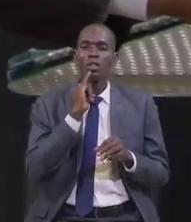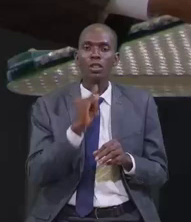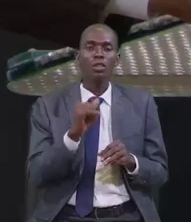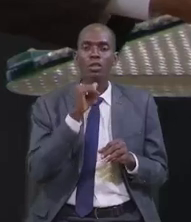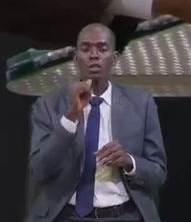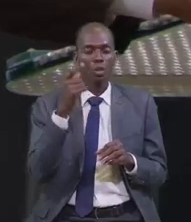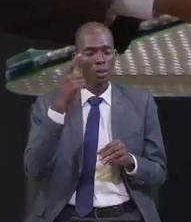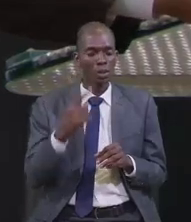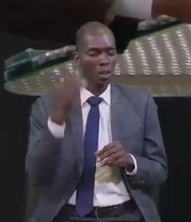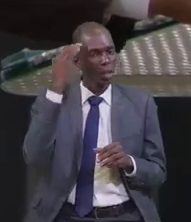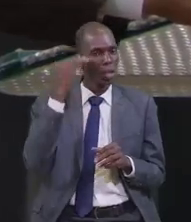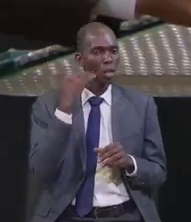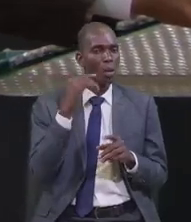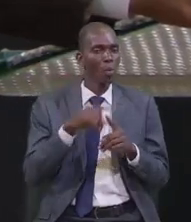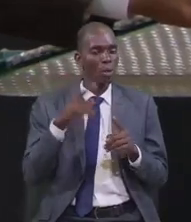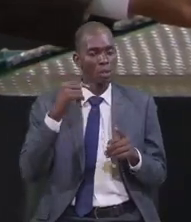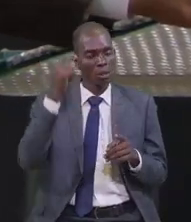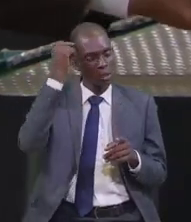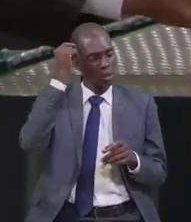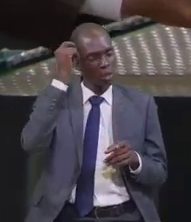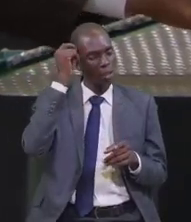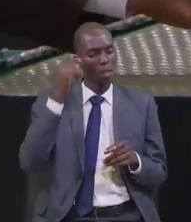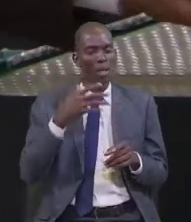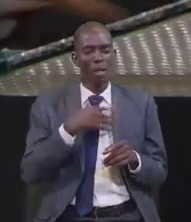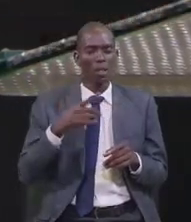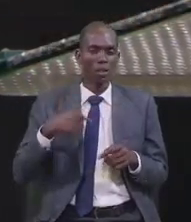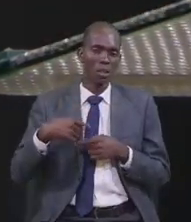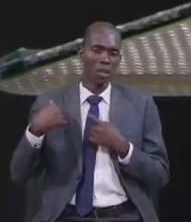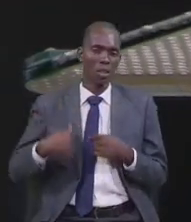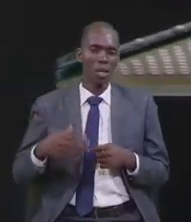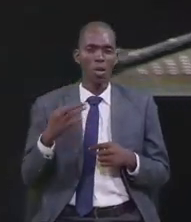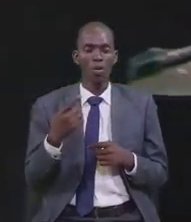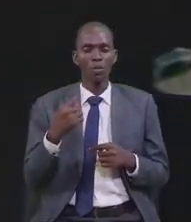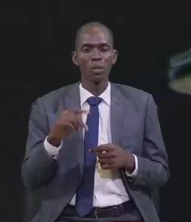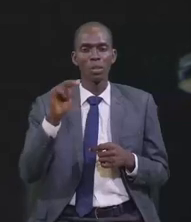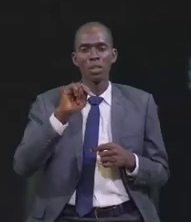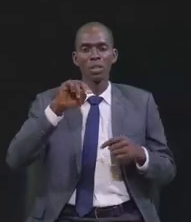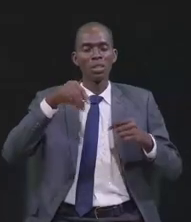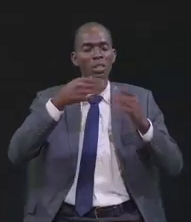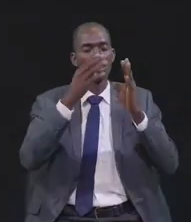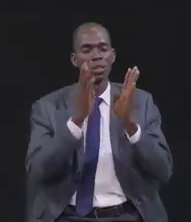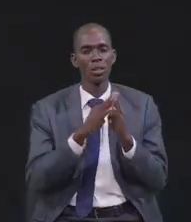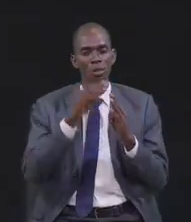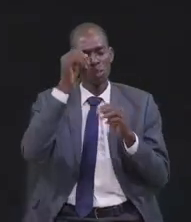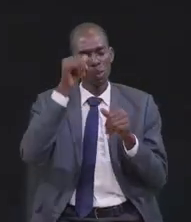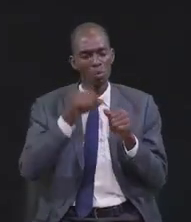cheveux d'un Nazirien, mais le cœur d'un Nazirien. Souviens-toi donc d'où tu es tombé.